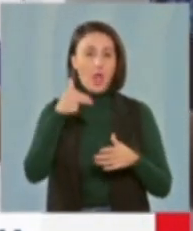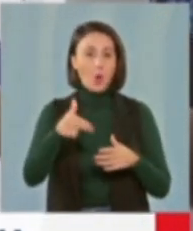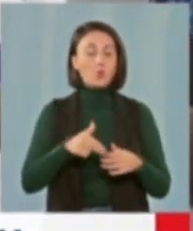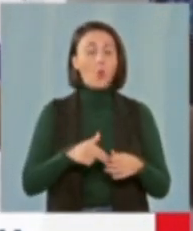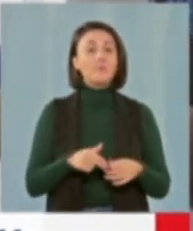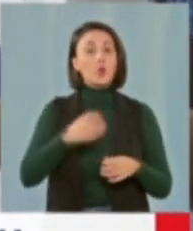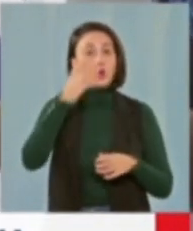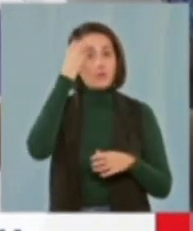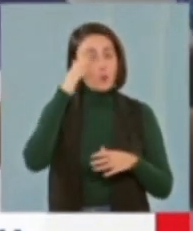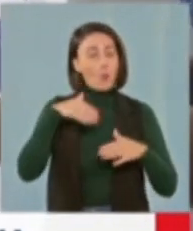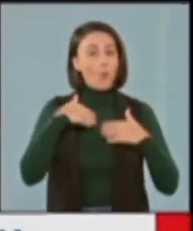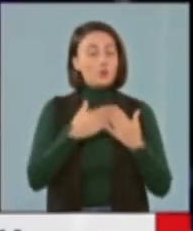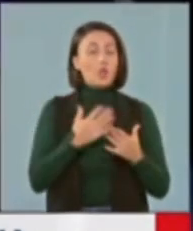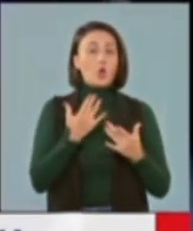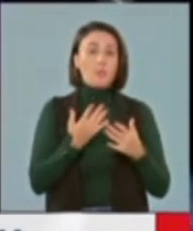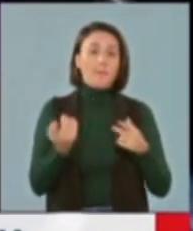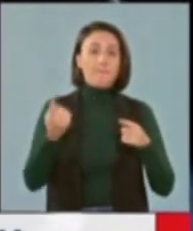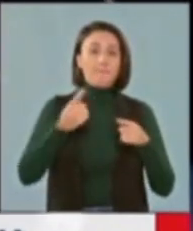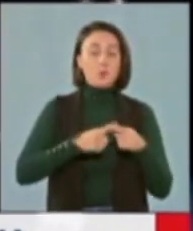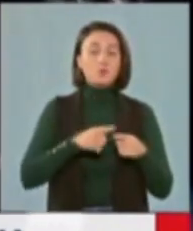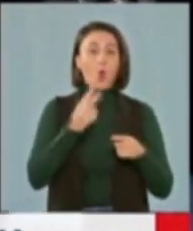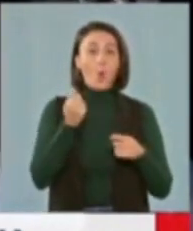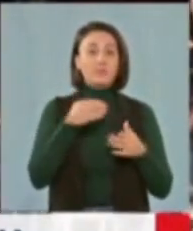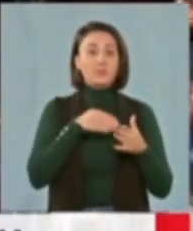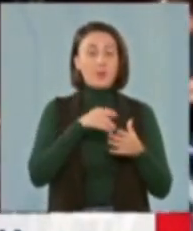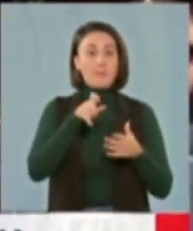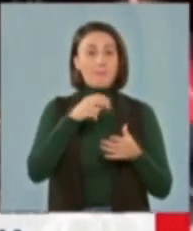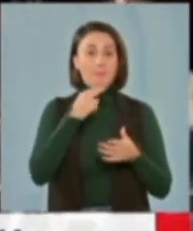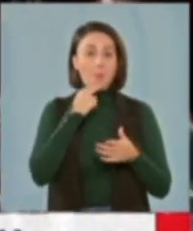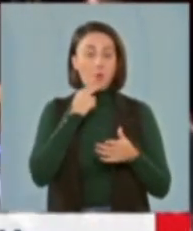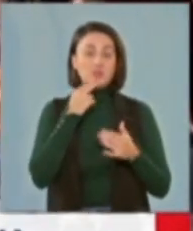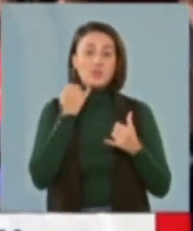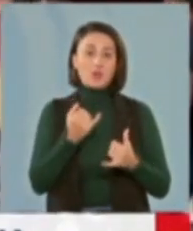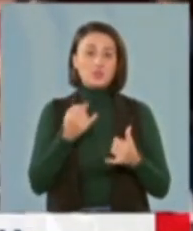iar guvernul a alocat un număr suplimentar de 8.000 de polițiști în acest scop